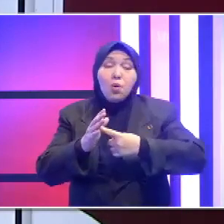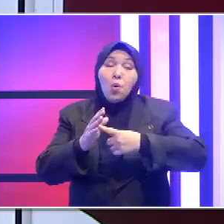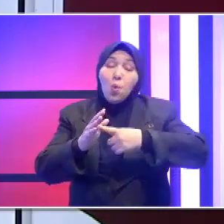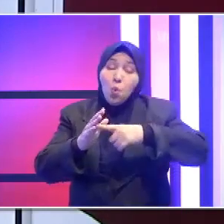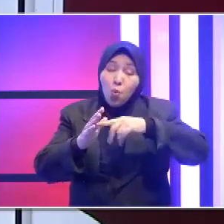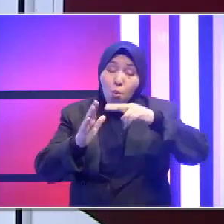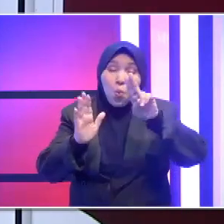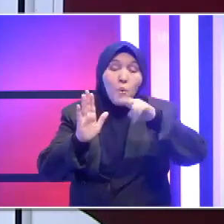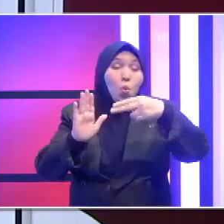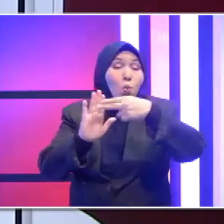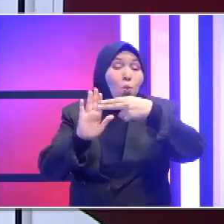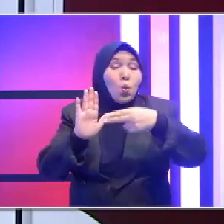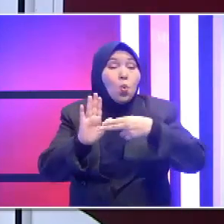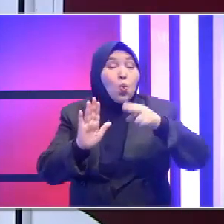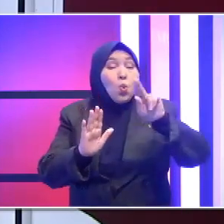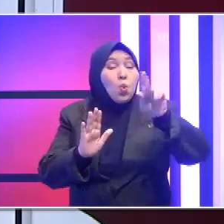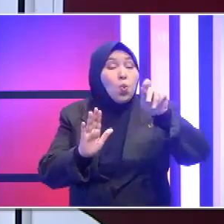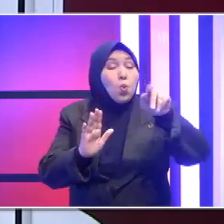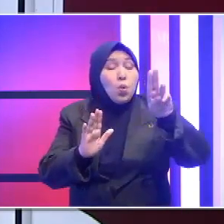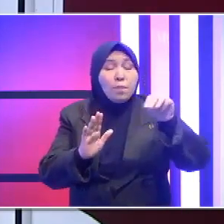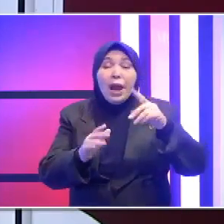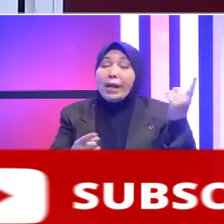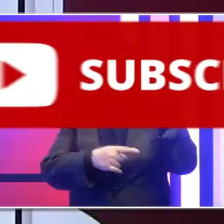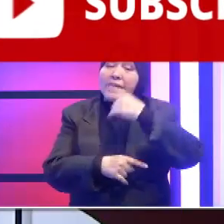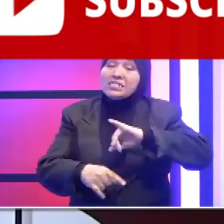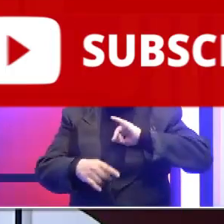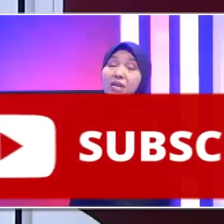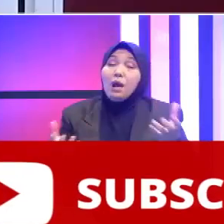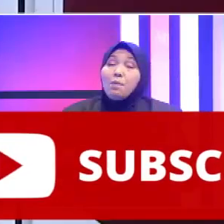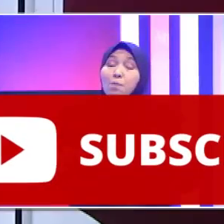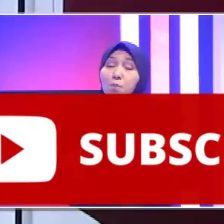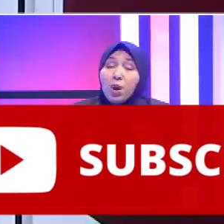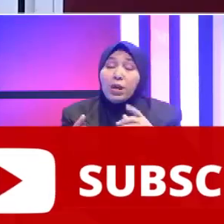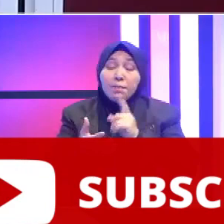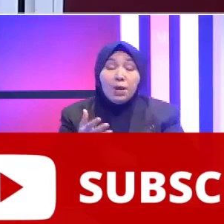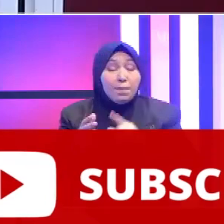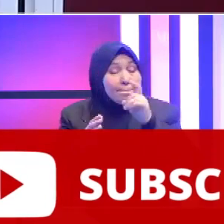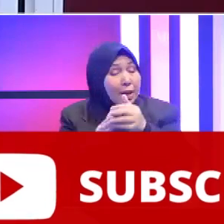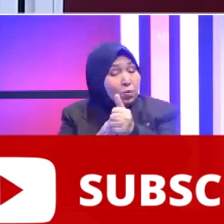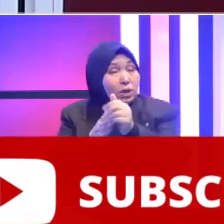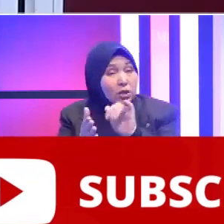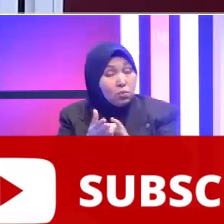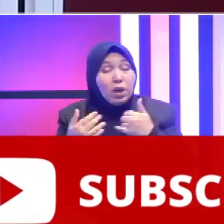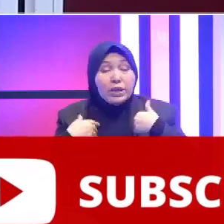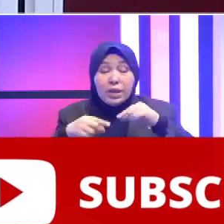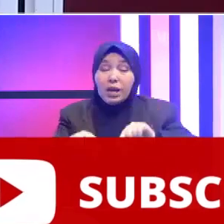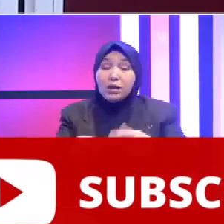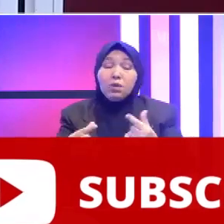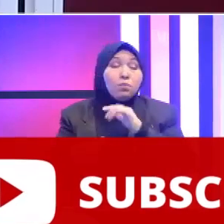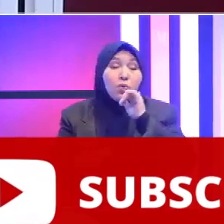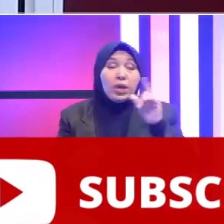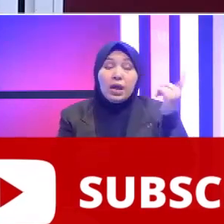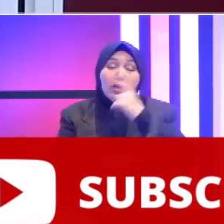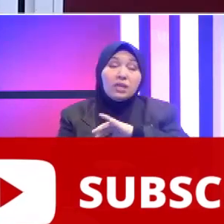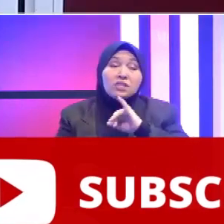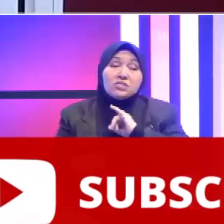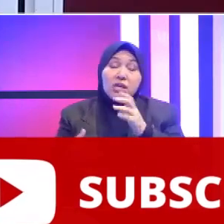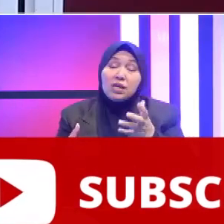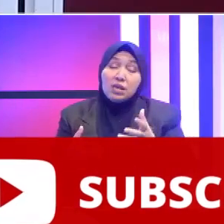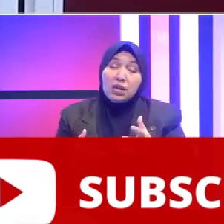jadi bila kita tanya Soalnya hari ini saya buah apel Ayo Misty panduan itu ada dalam Alquran bukan rasanya Haji